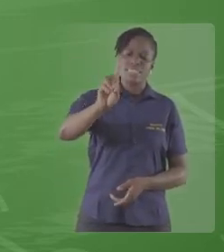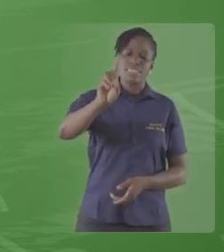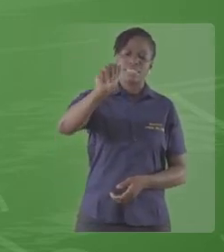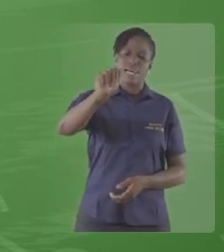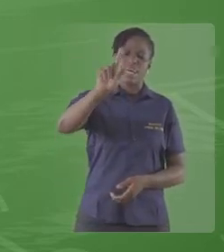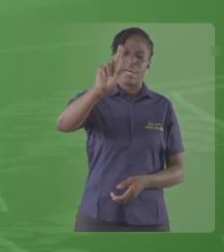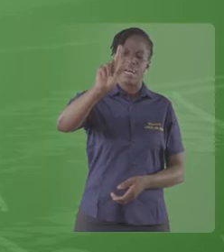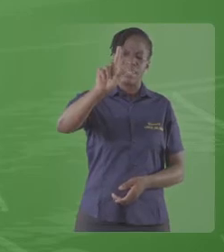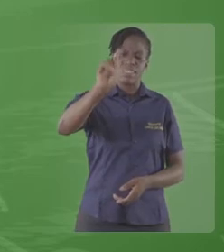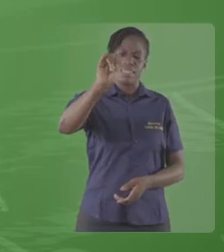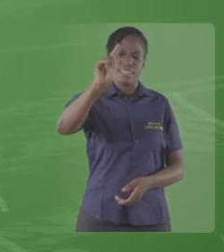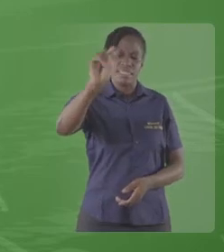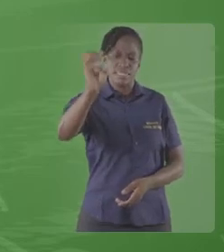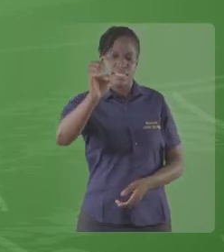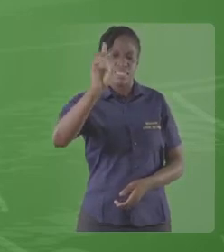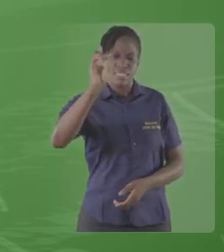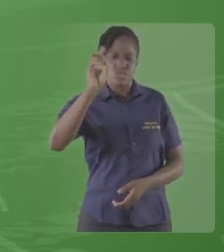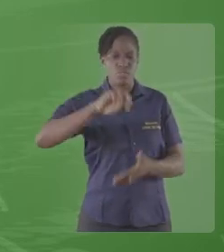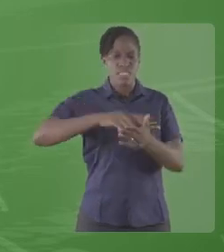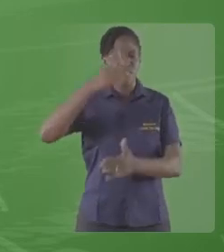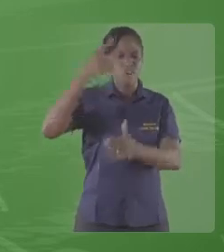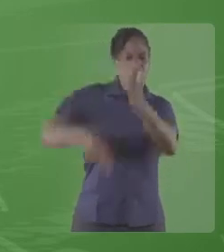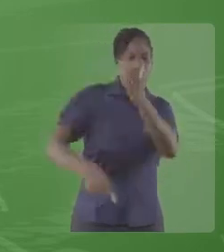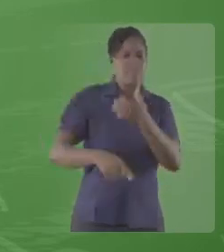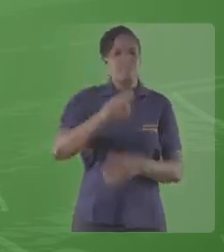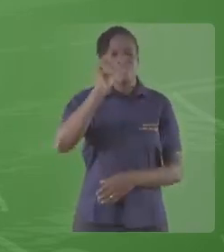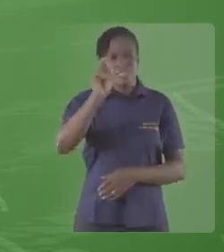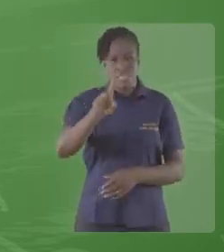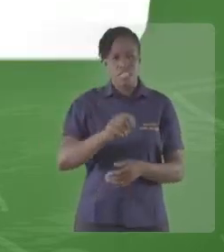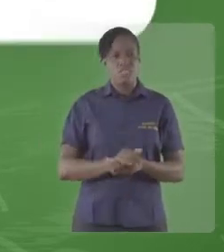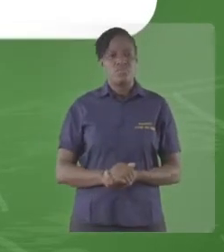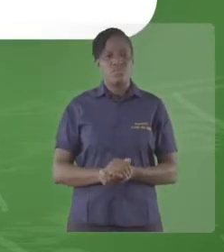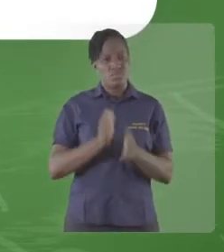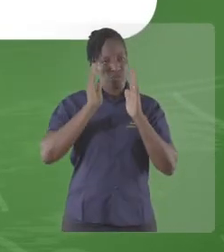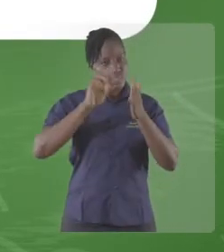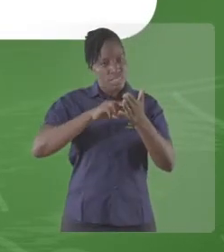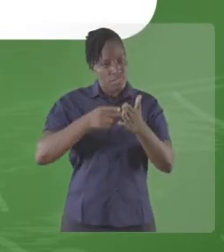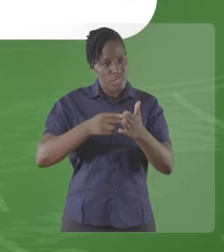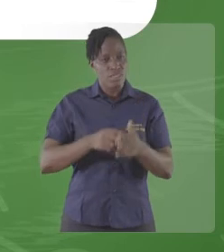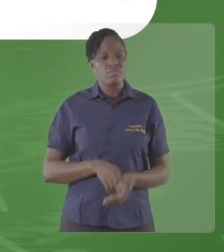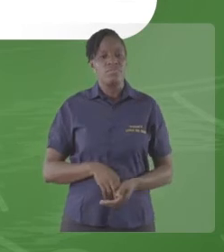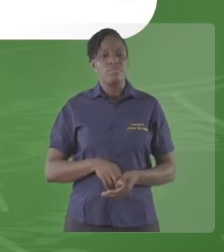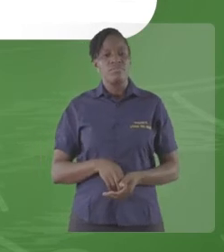modalités du discours. Nous marquons Définition.